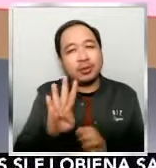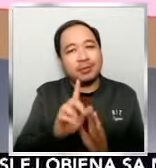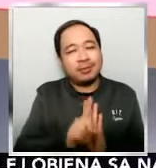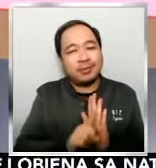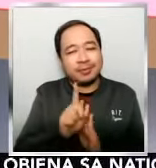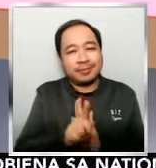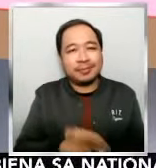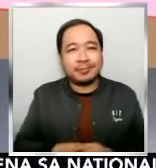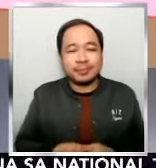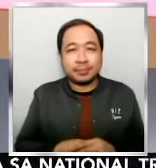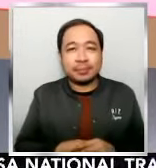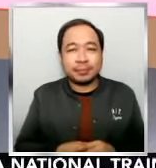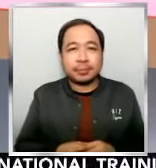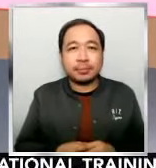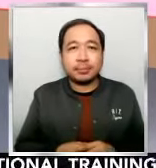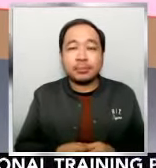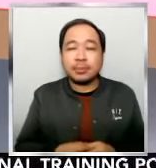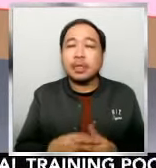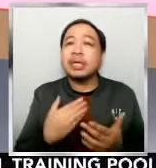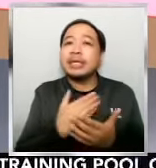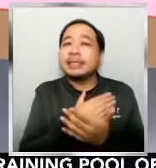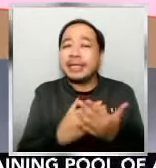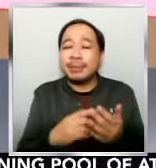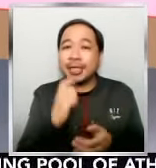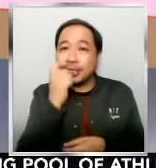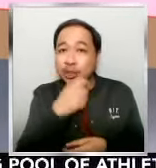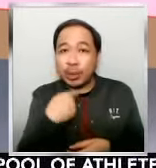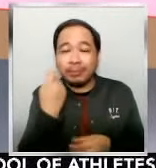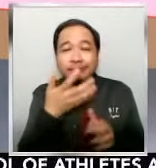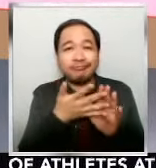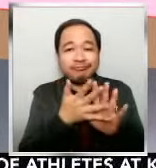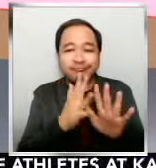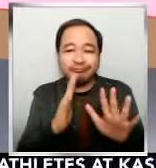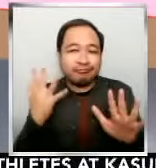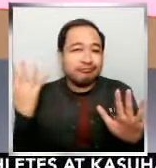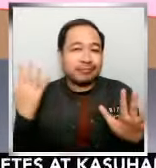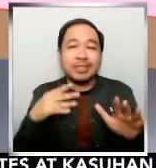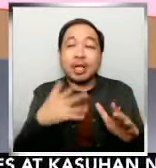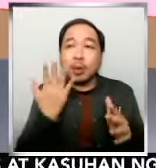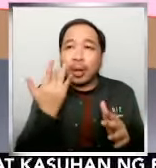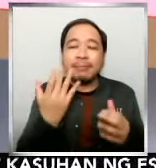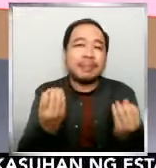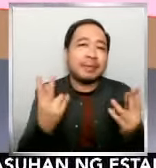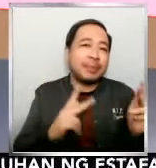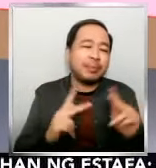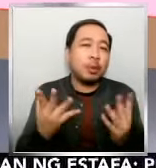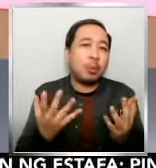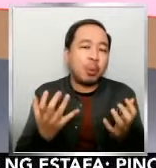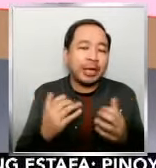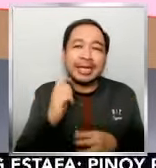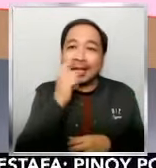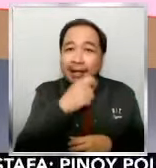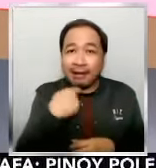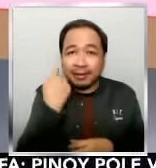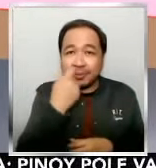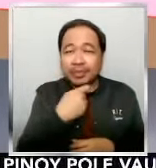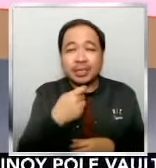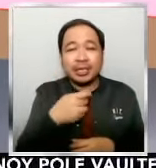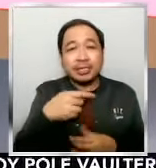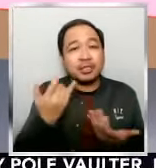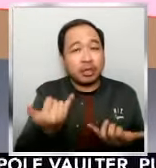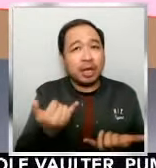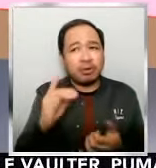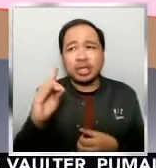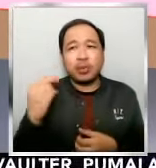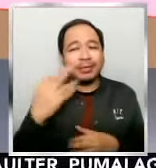Bilang ngayon sa ilang drive-thru swab testing sa dami ng gustong magpa-RT-PCR. Paalala ng DOH, may libreng pa-swab test ang